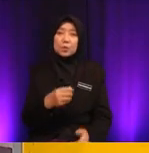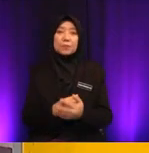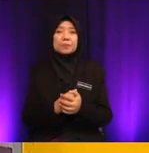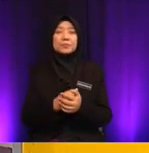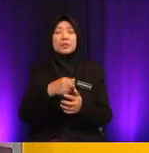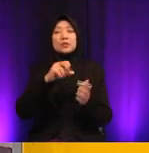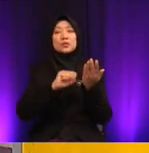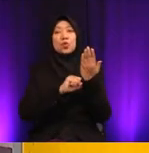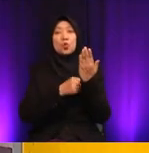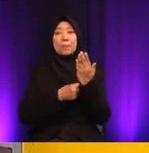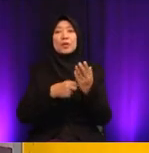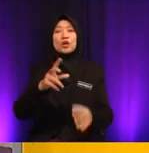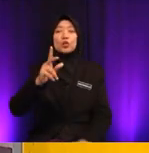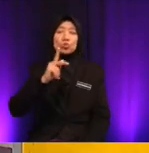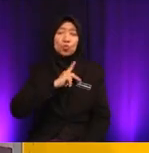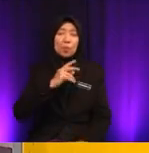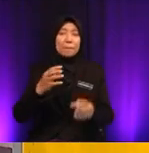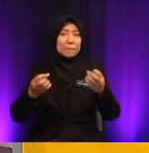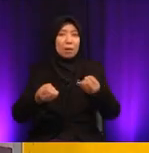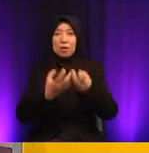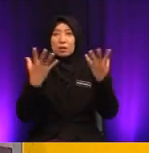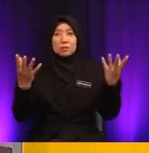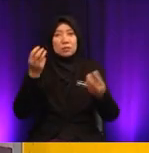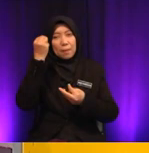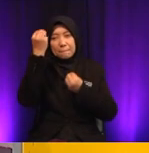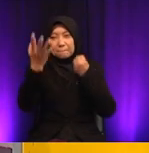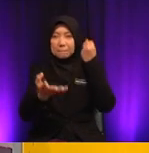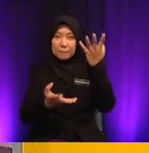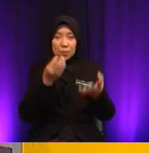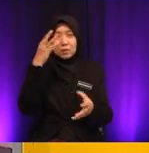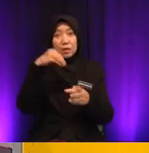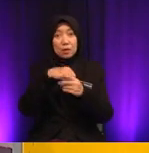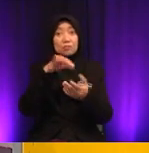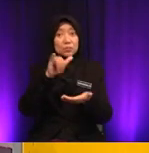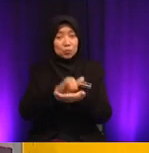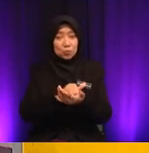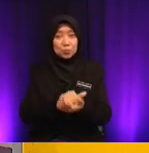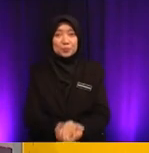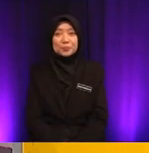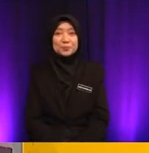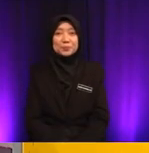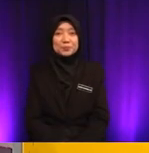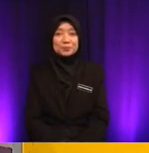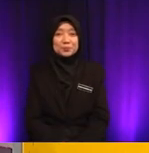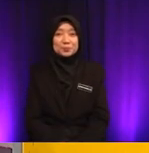sumberku dalam tuh konyol sangat info dan kita sudah dapat